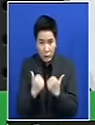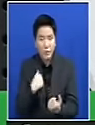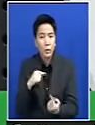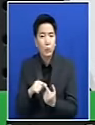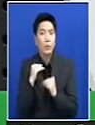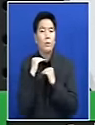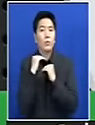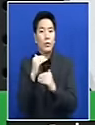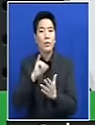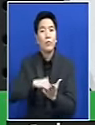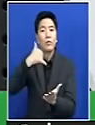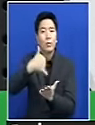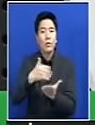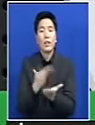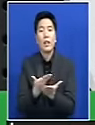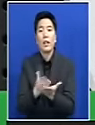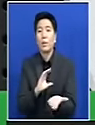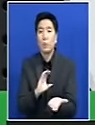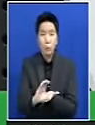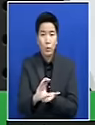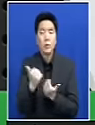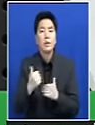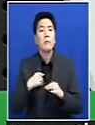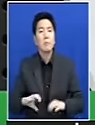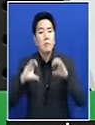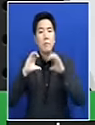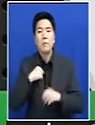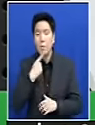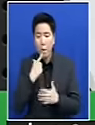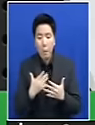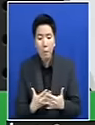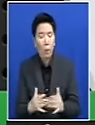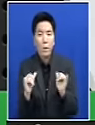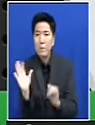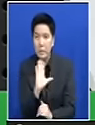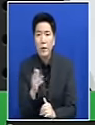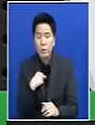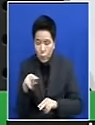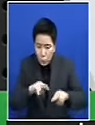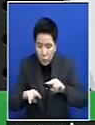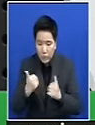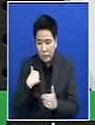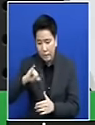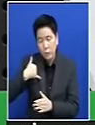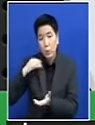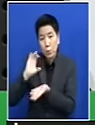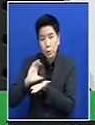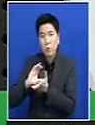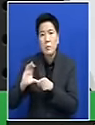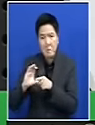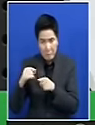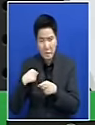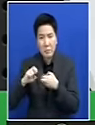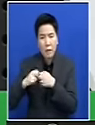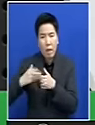จะกำหนดมาตรการฟื้นฟูกองทุนรัฐบาลยืนยันครับว่าจะไม่ทอดทิ้งประชาชนแม้ว่าบางกองทุนตอนนี้จะ